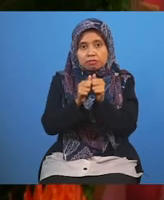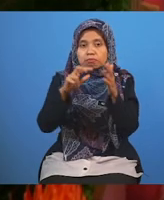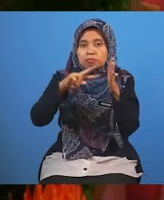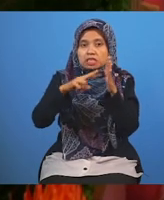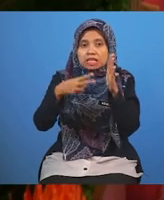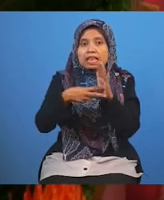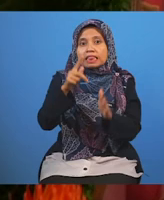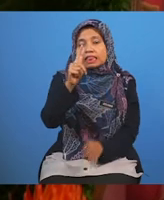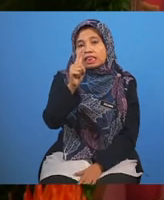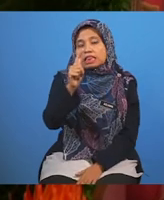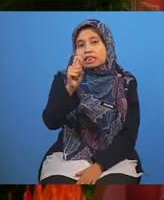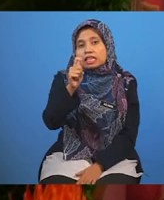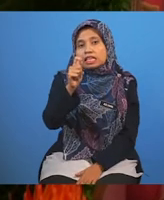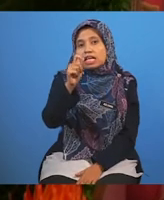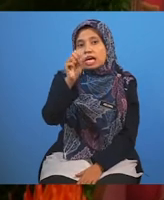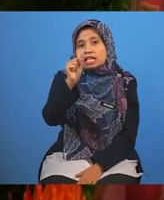akronim